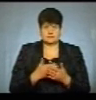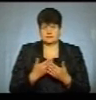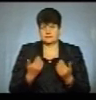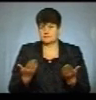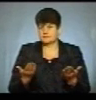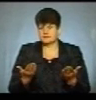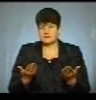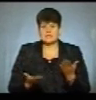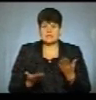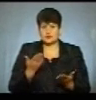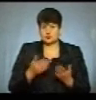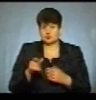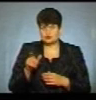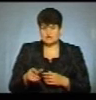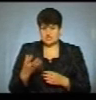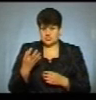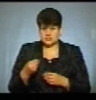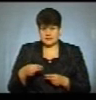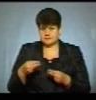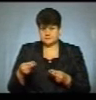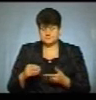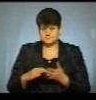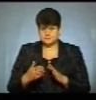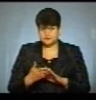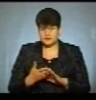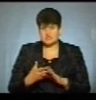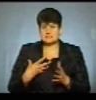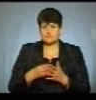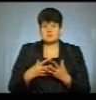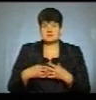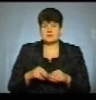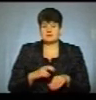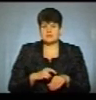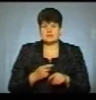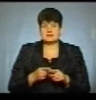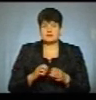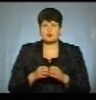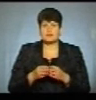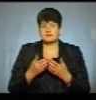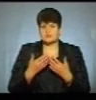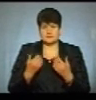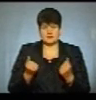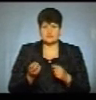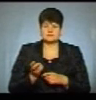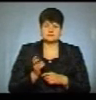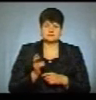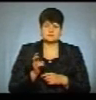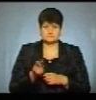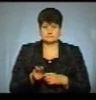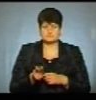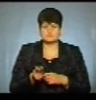ніяких. Якщо людина ще не заключила угоду з сімейним своїм лікарем, це проблем абсолютно немає. Вона звертається